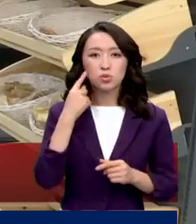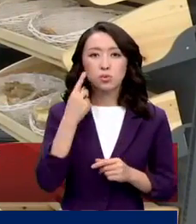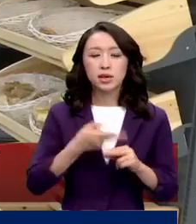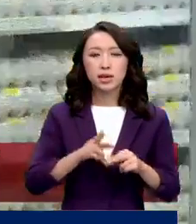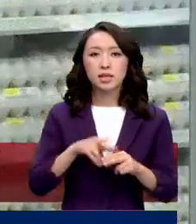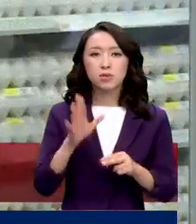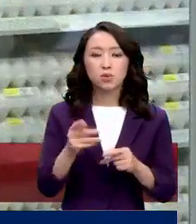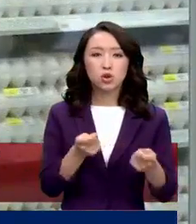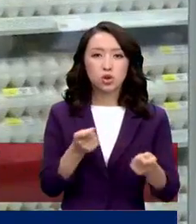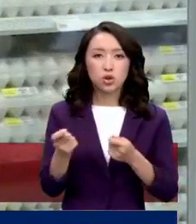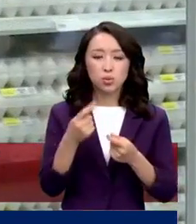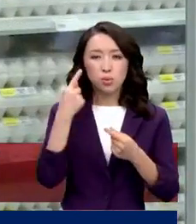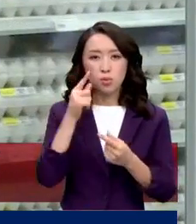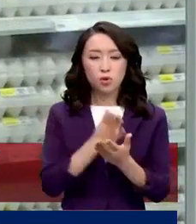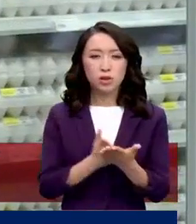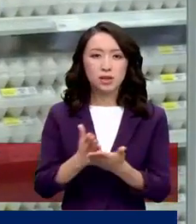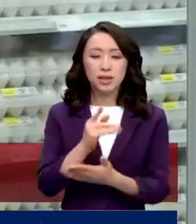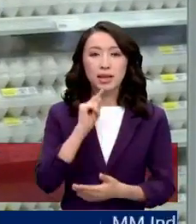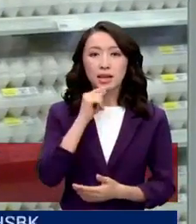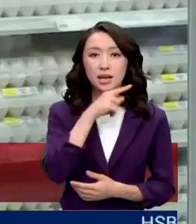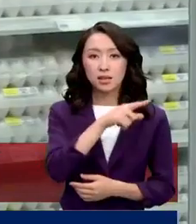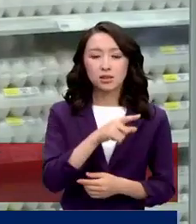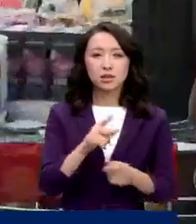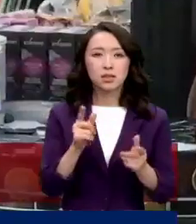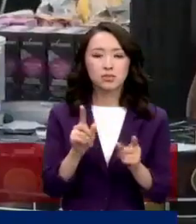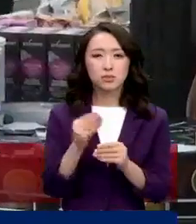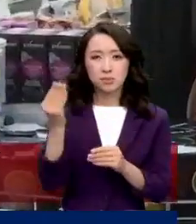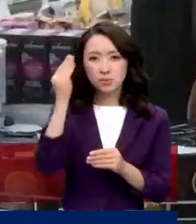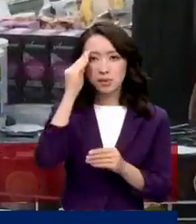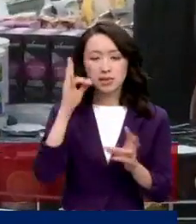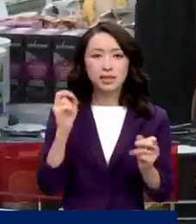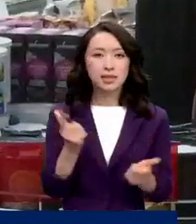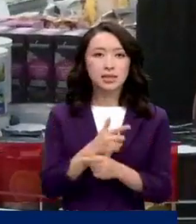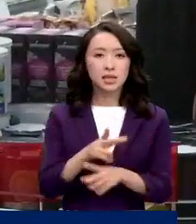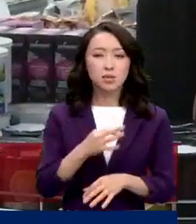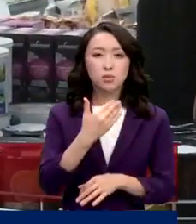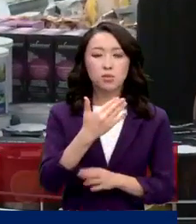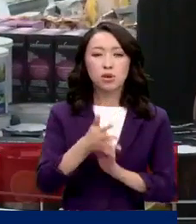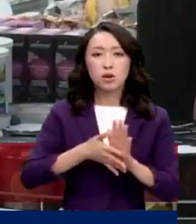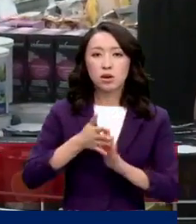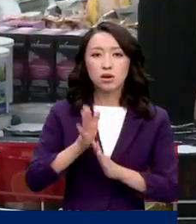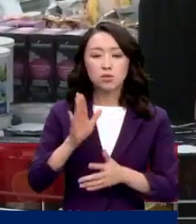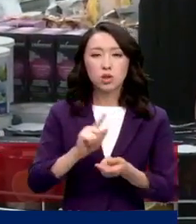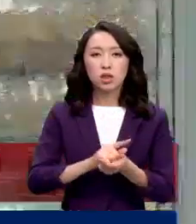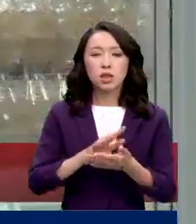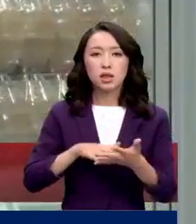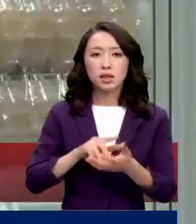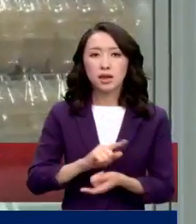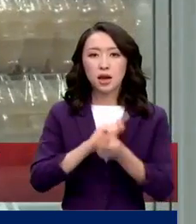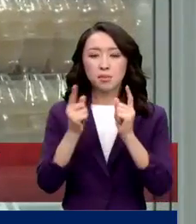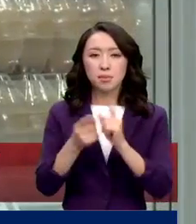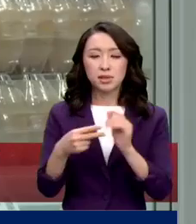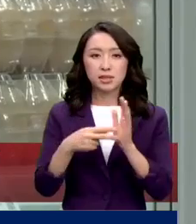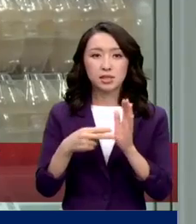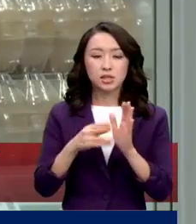сделает регулирование более гибким. Экономисты же категорически с этим не согласны. По их мнению, это приведет к обратному эффекту. Цены